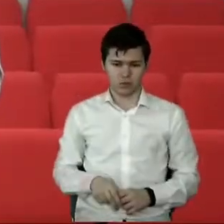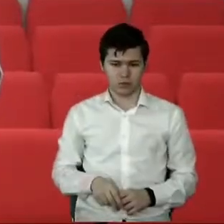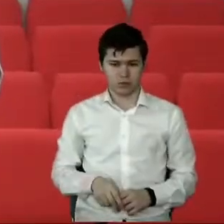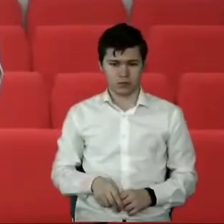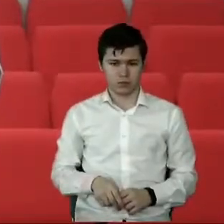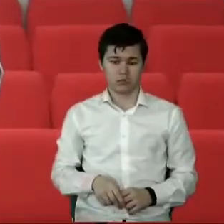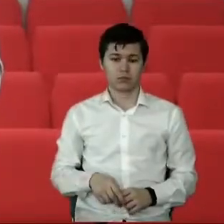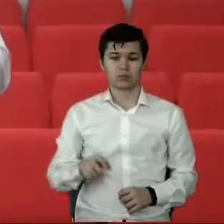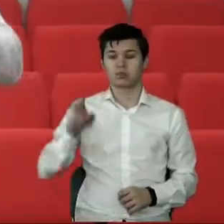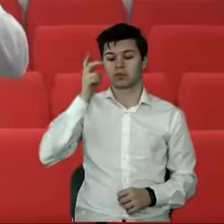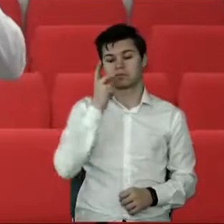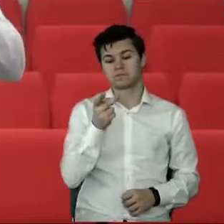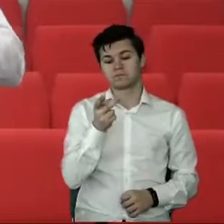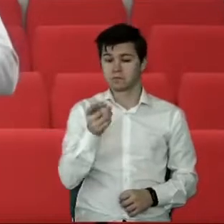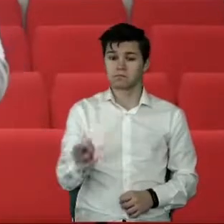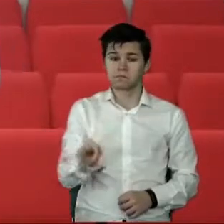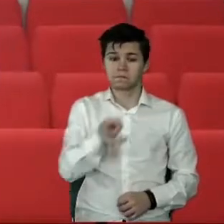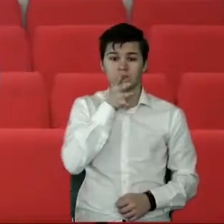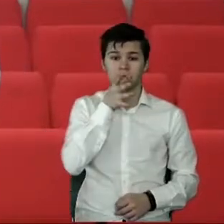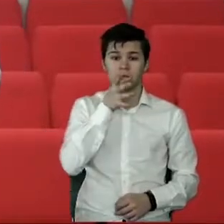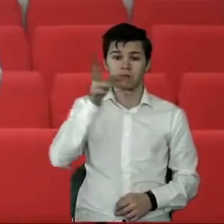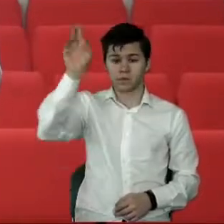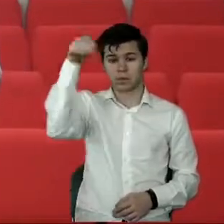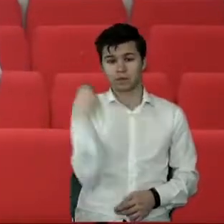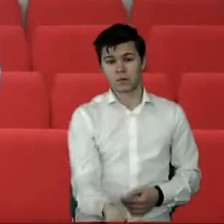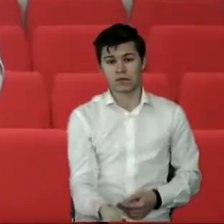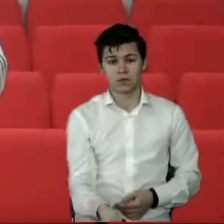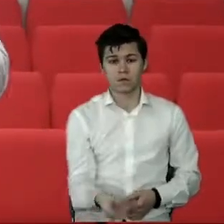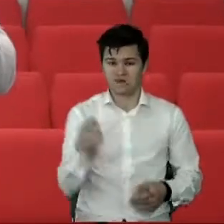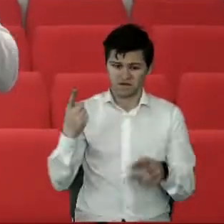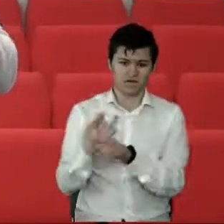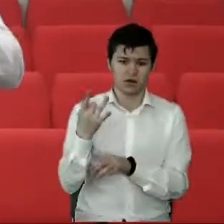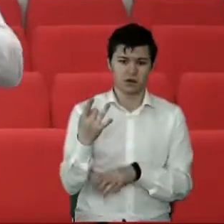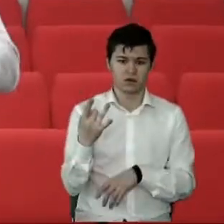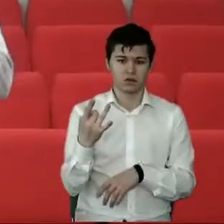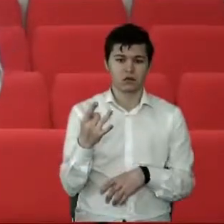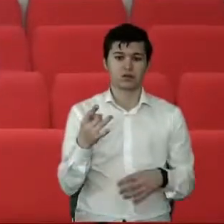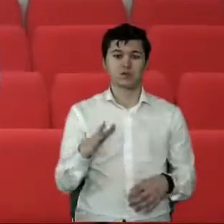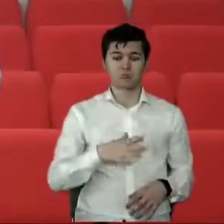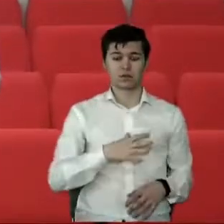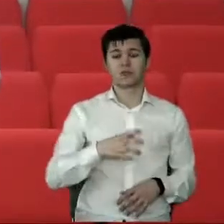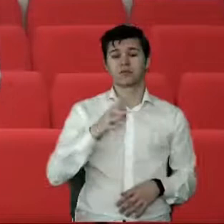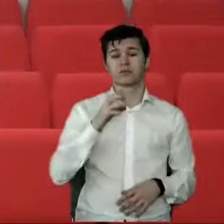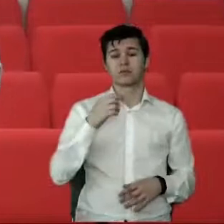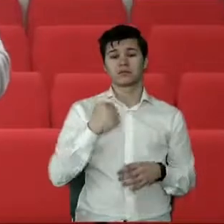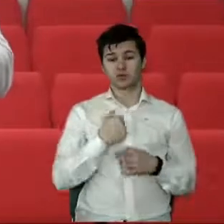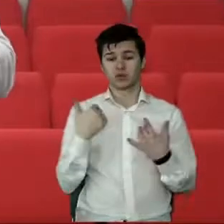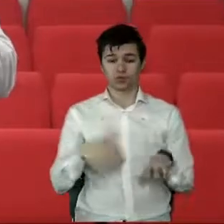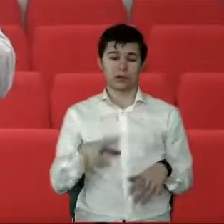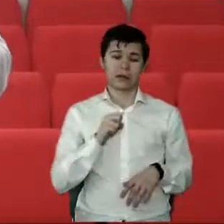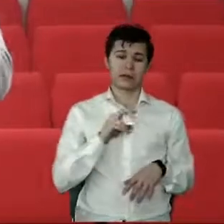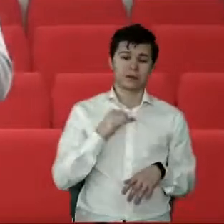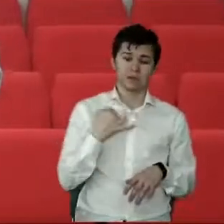угодно. Потому что он даровал это помазание Елисею. И Елисей совершил еще многие чудесные великие дела